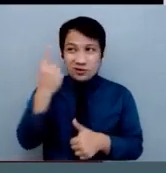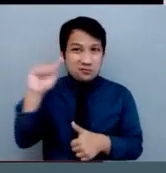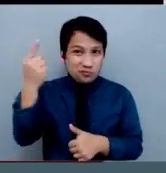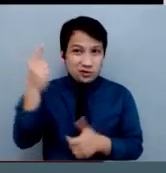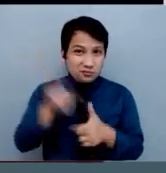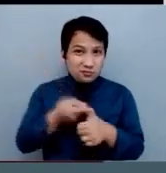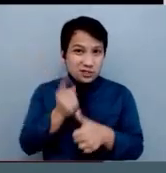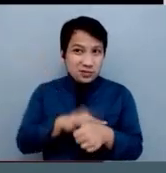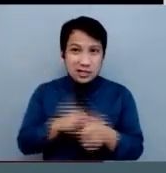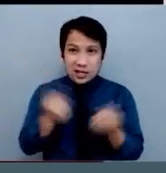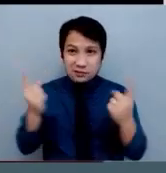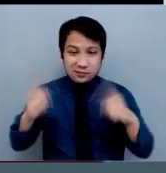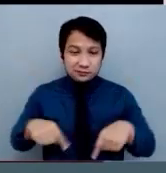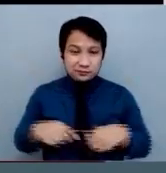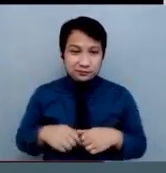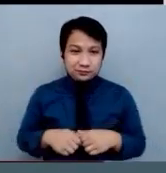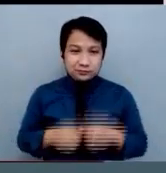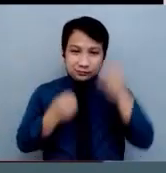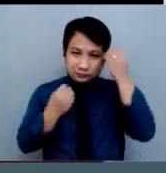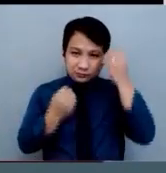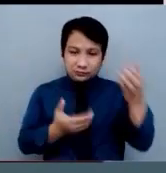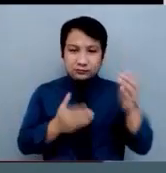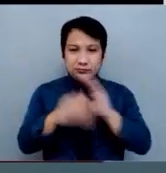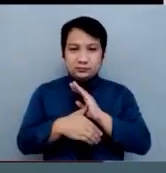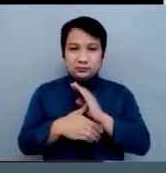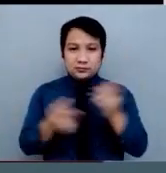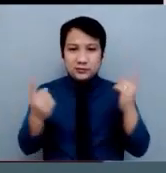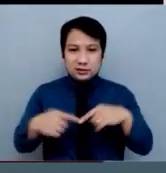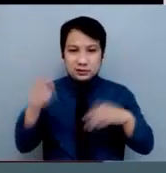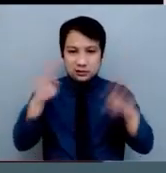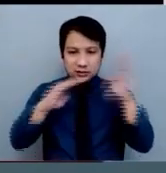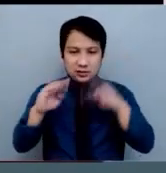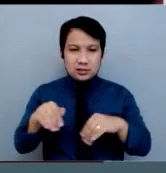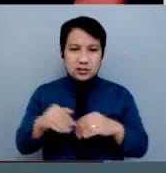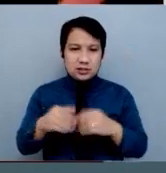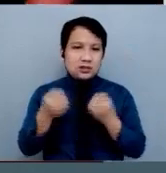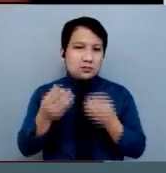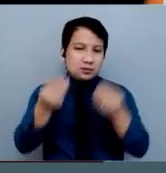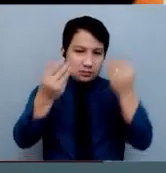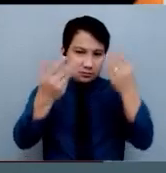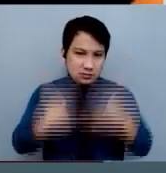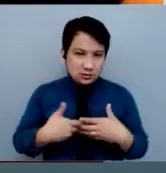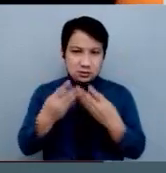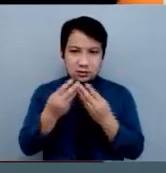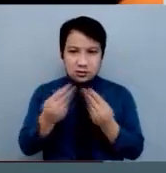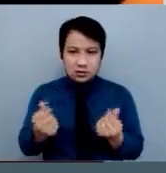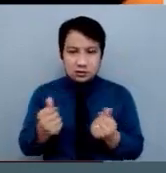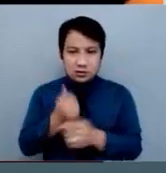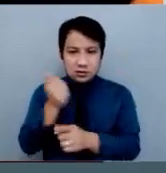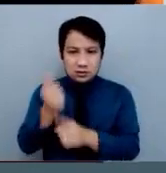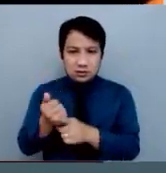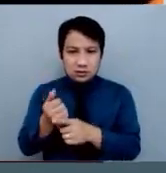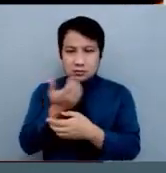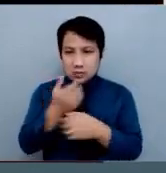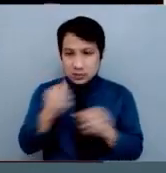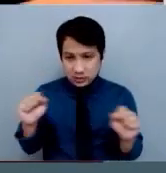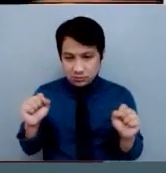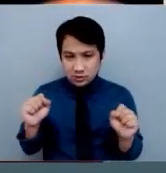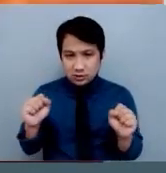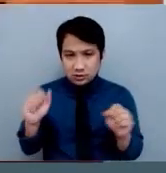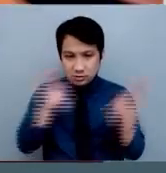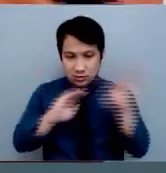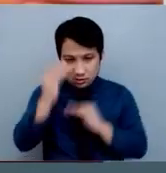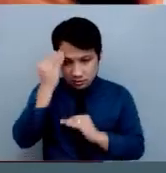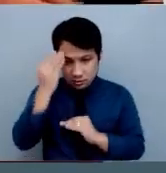na ini-inform namin ang COMELEC pag may mga problema. Yes, so marami na kami na-solve na problema, mga security problems. Mm-hmm.